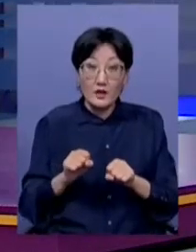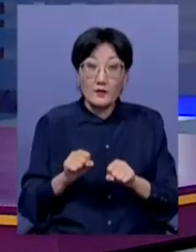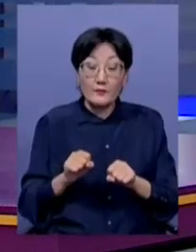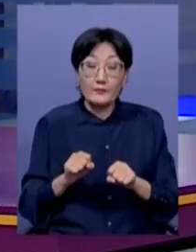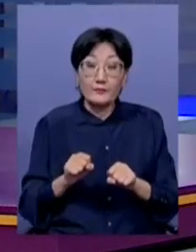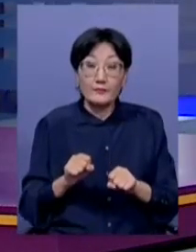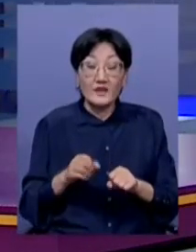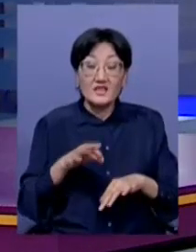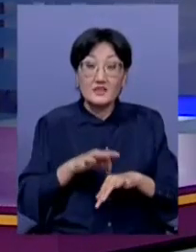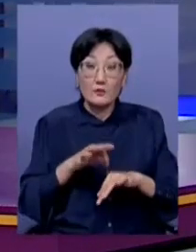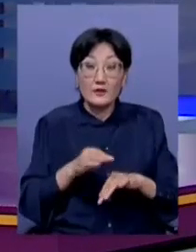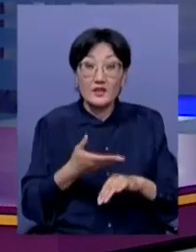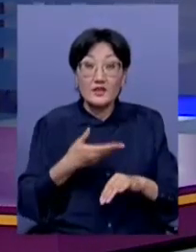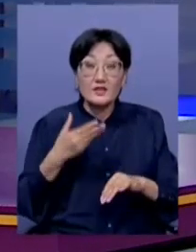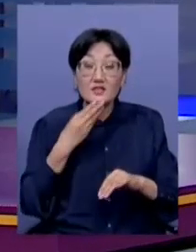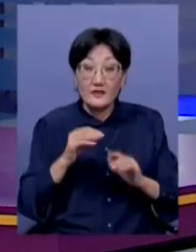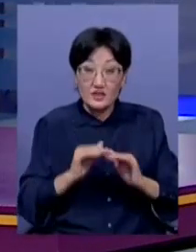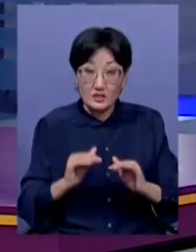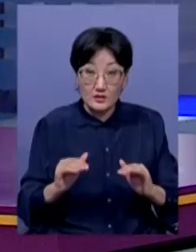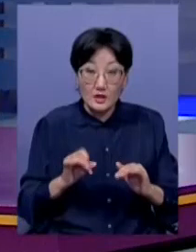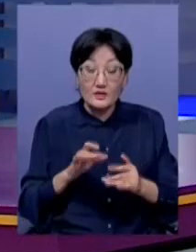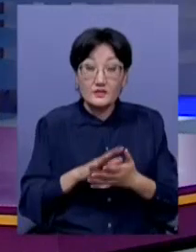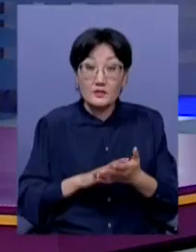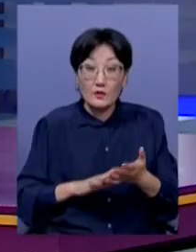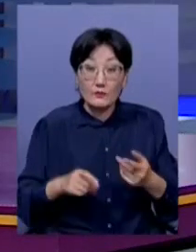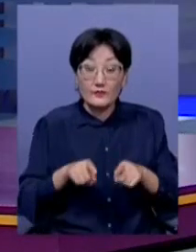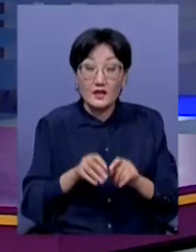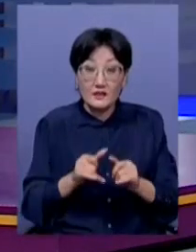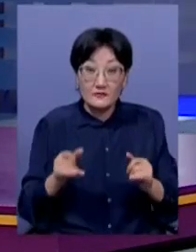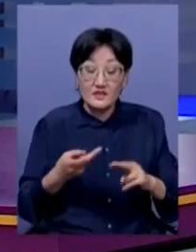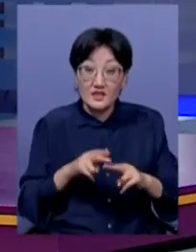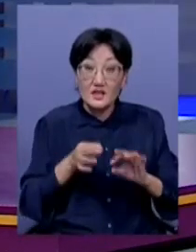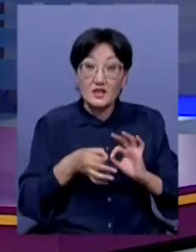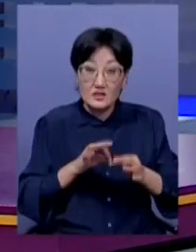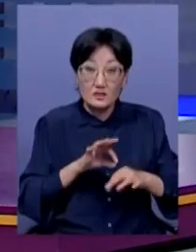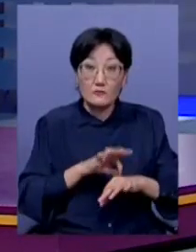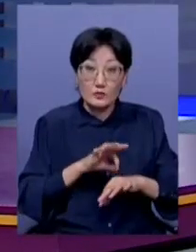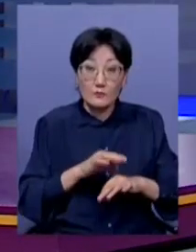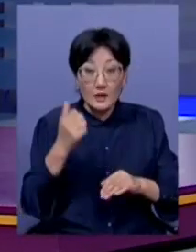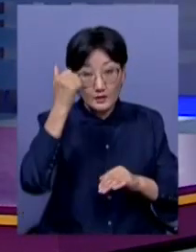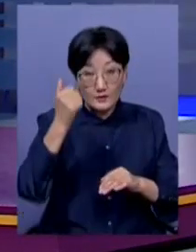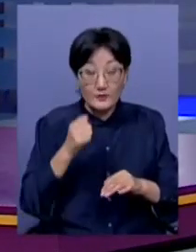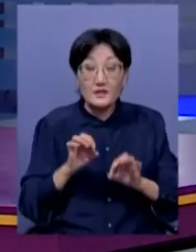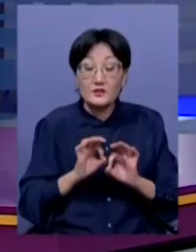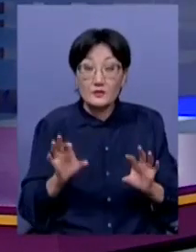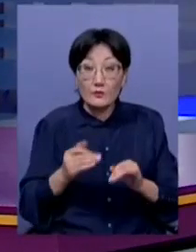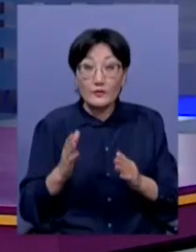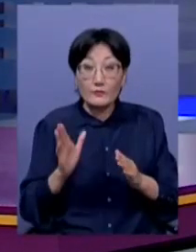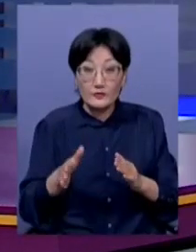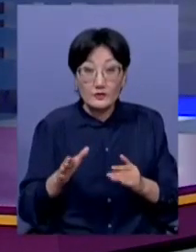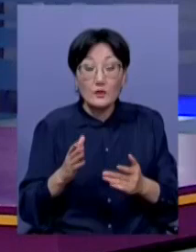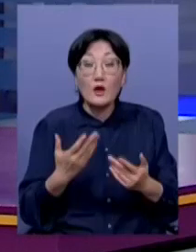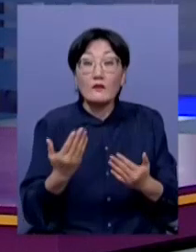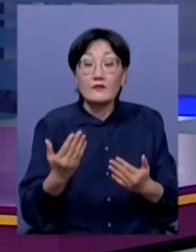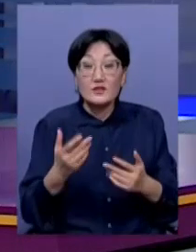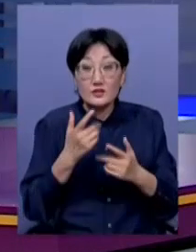предотвращаем заболевания наших своих детей и в дальнейшем развитие этих осложнений. Спасибо за разъяснение. Мы будем иметь в виду